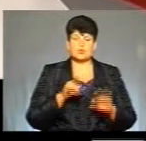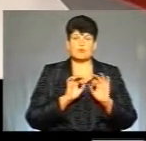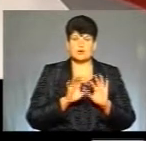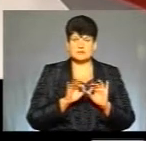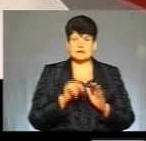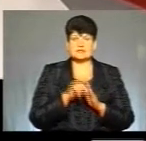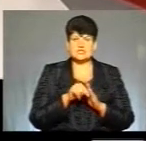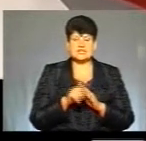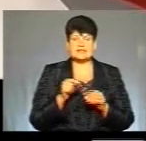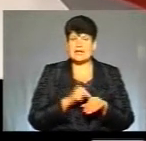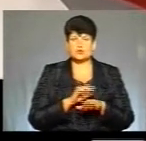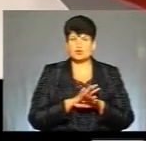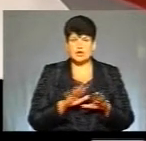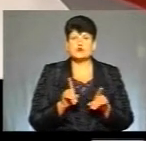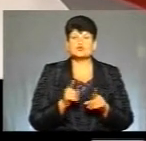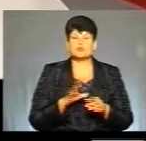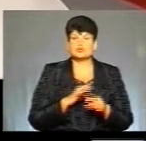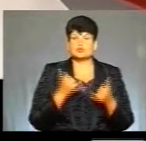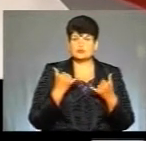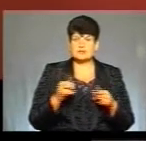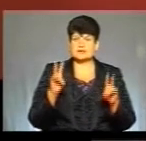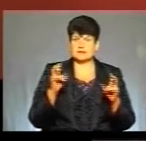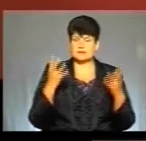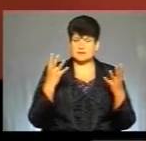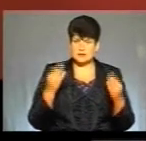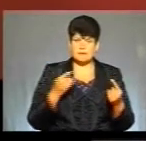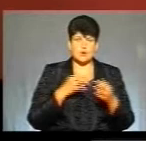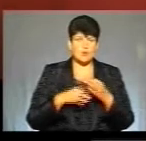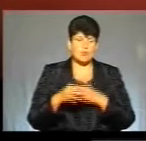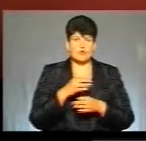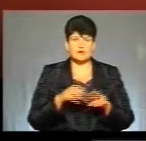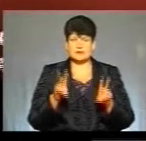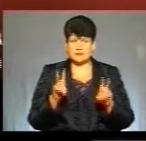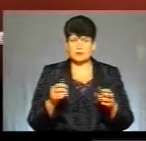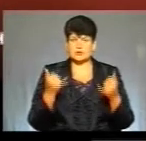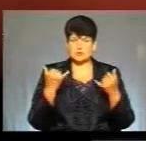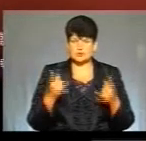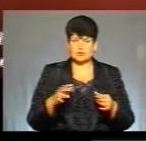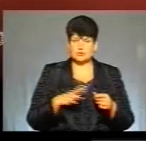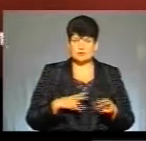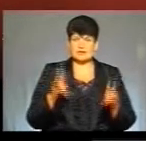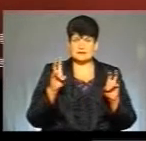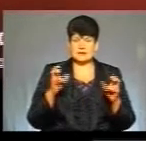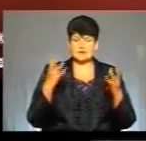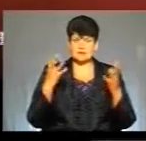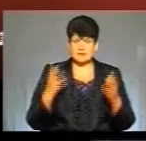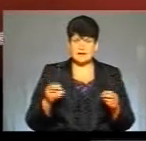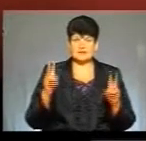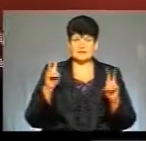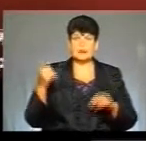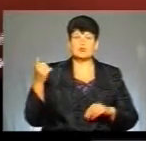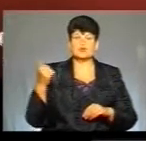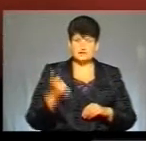таке недоторканність і що сьогодні відбулося. Це була програма «Тема дня». Ми обговорювали тему, яка справді сьогодні стала темою дня, темою тижня та й